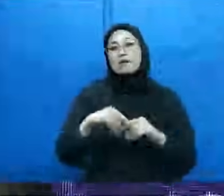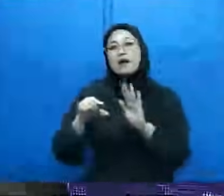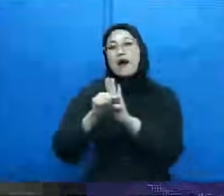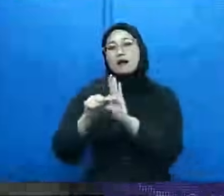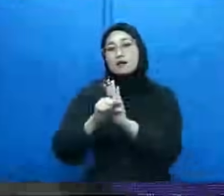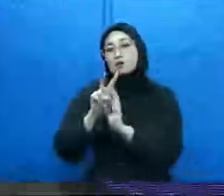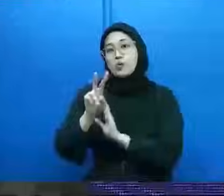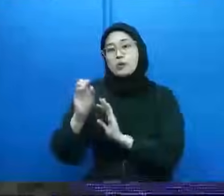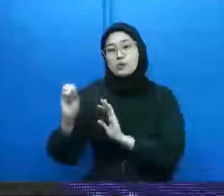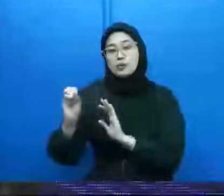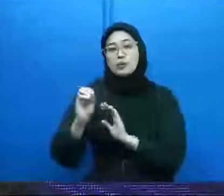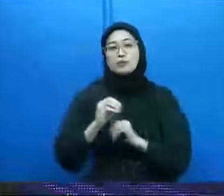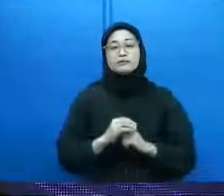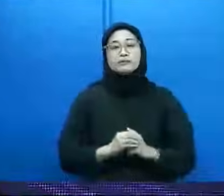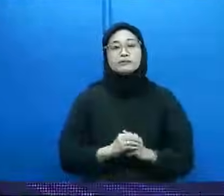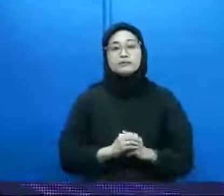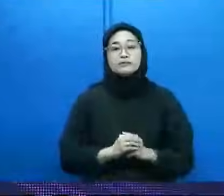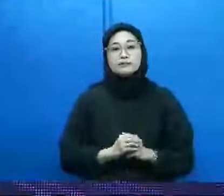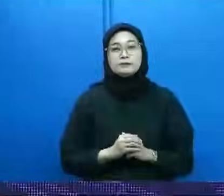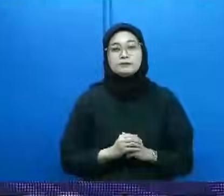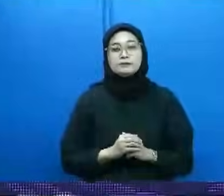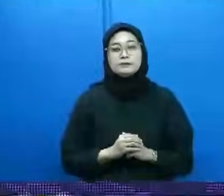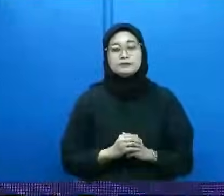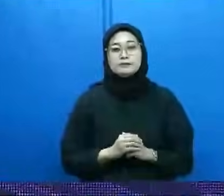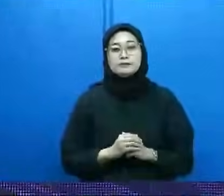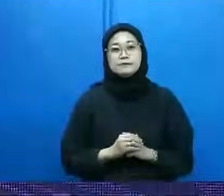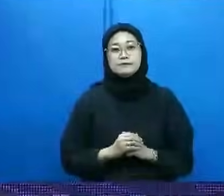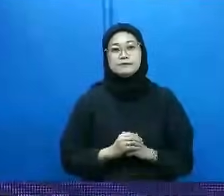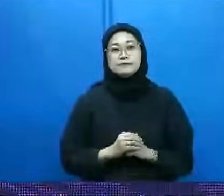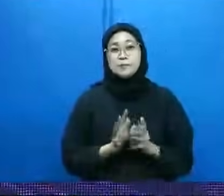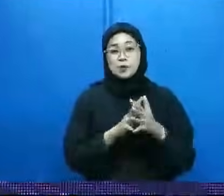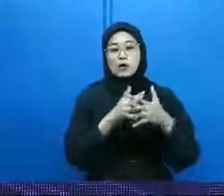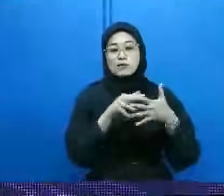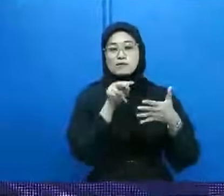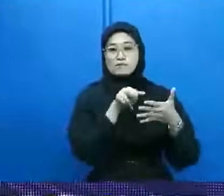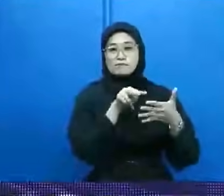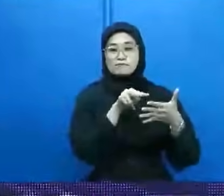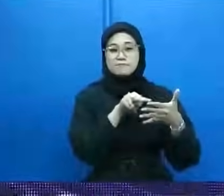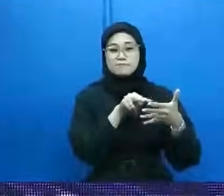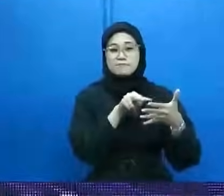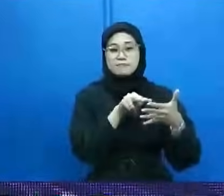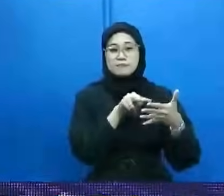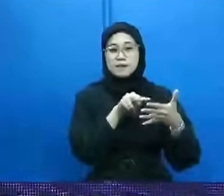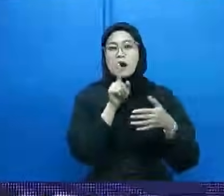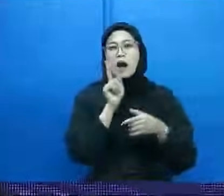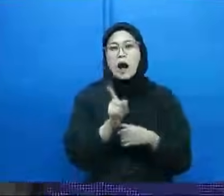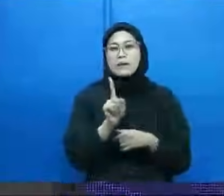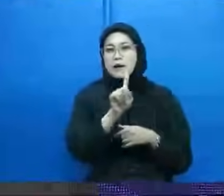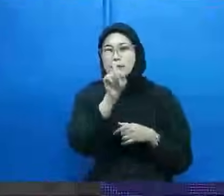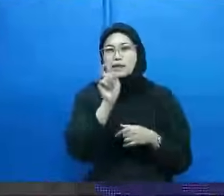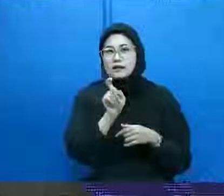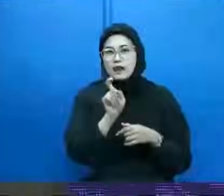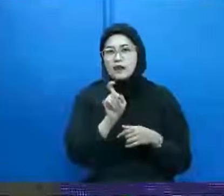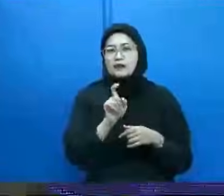kanan sebelah bawah di mushaf. Teman-teman sekalian, perhatikan baik-baik. Kalau ada yang bertanya kenapa saya datang ke